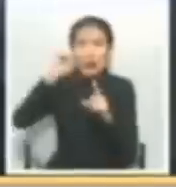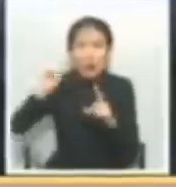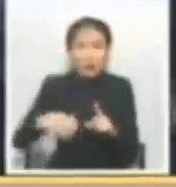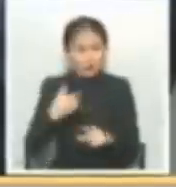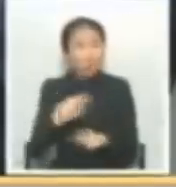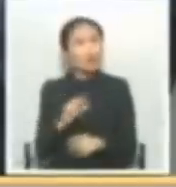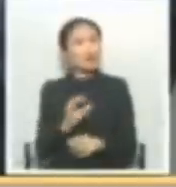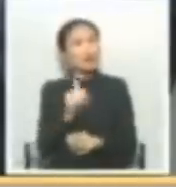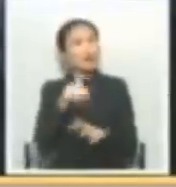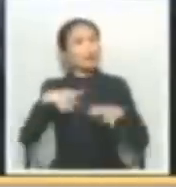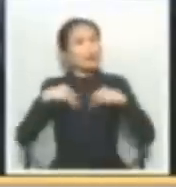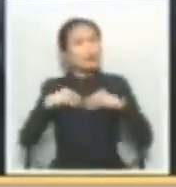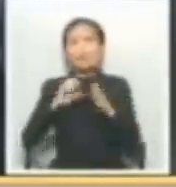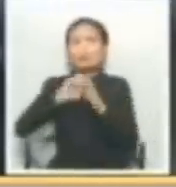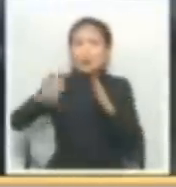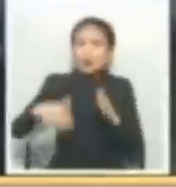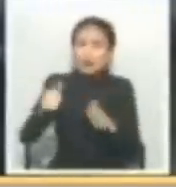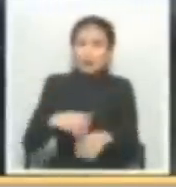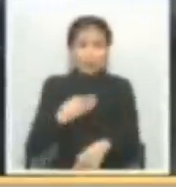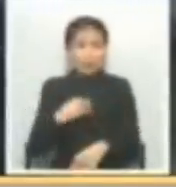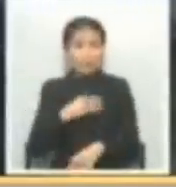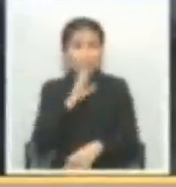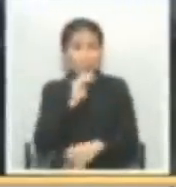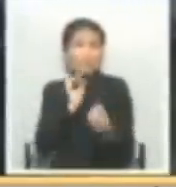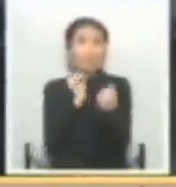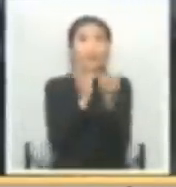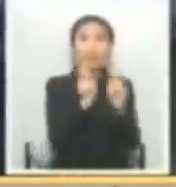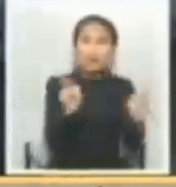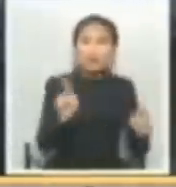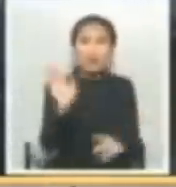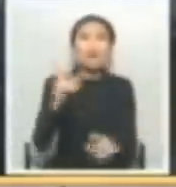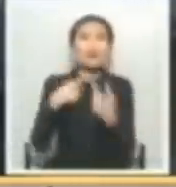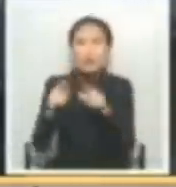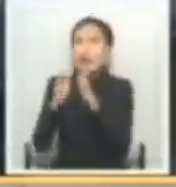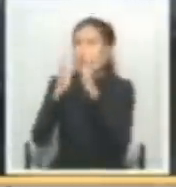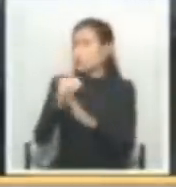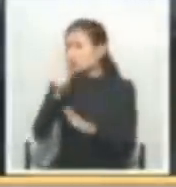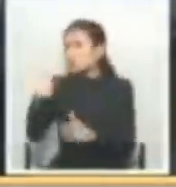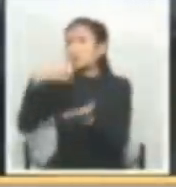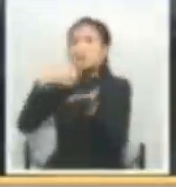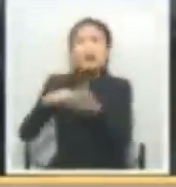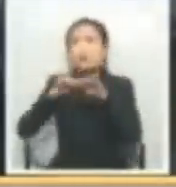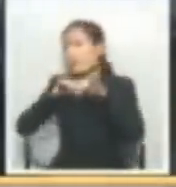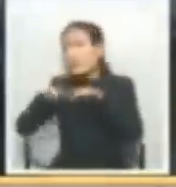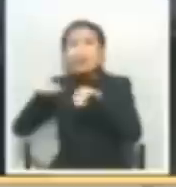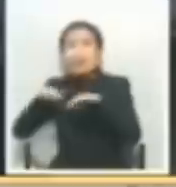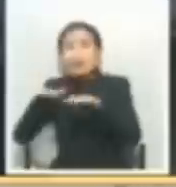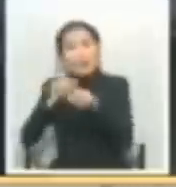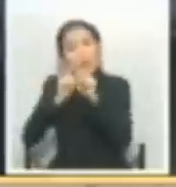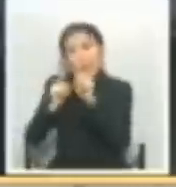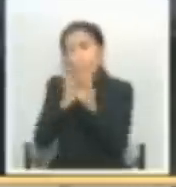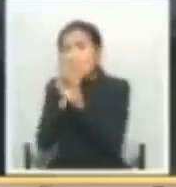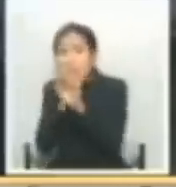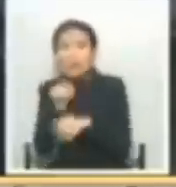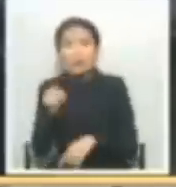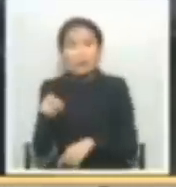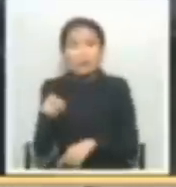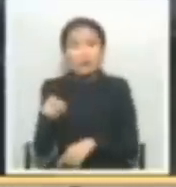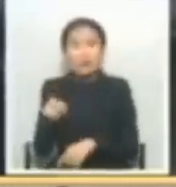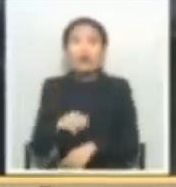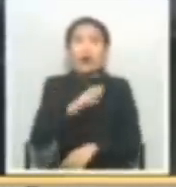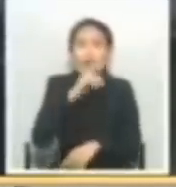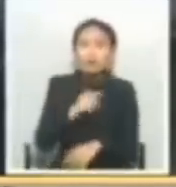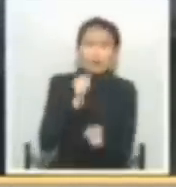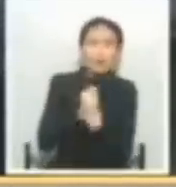ผมไม่ได้กล่าวหาคณะกรรมการนะแต่เขาลือผมพูดแค่ว่าเขาลือถ้าเป็นอย่างนั้นก็เลวชั่วที่สุดแล้ว